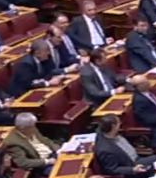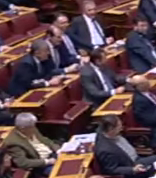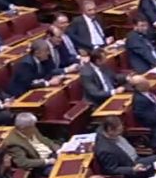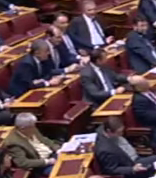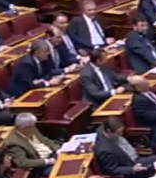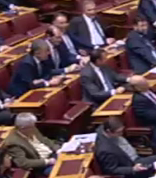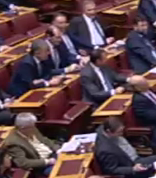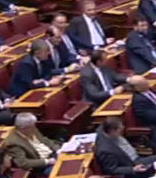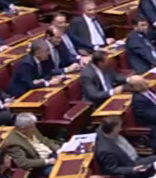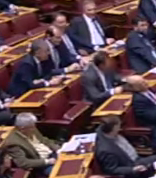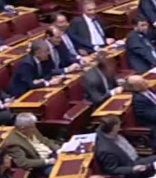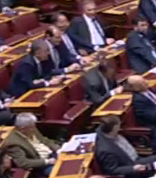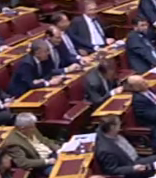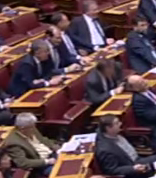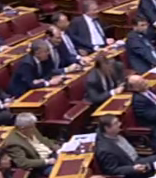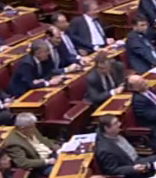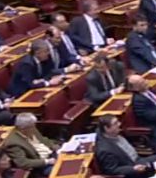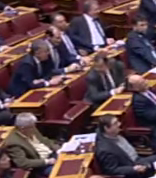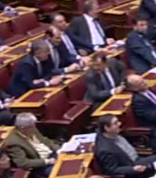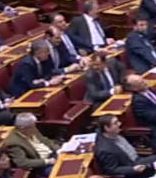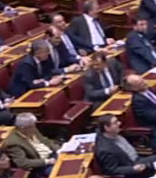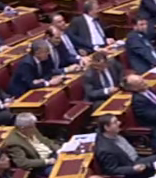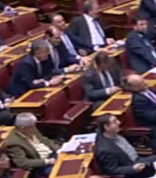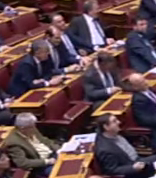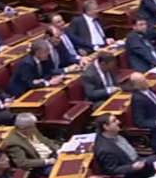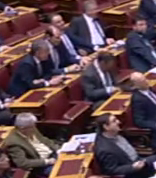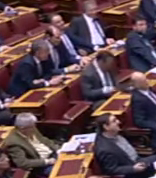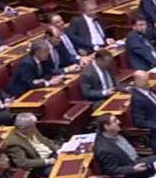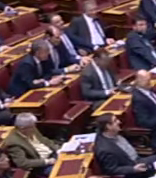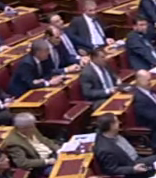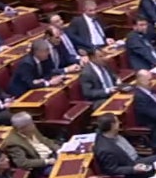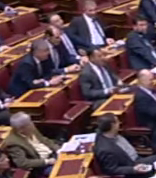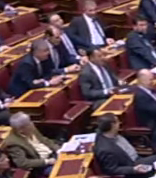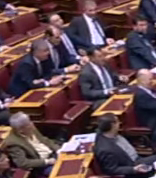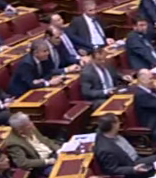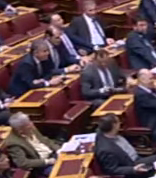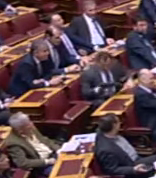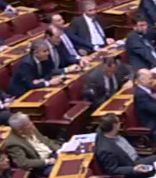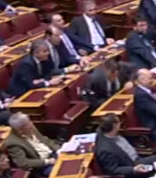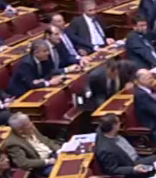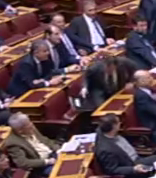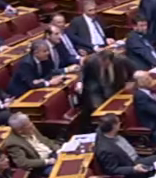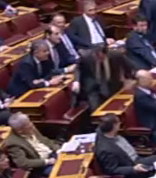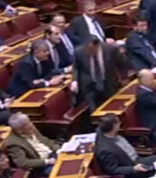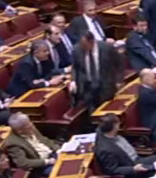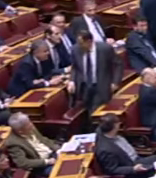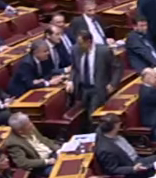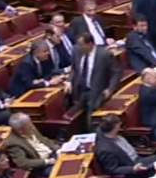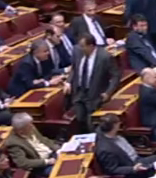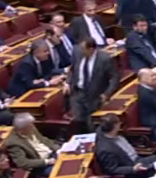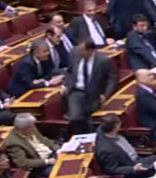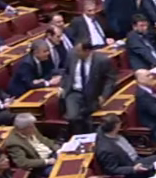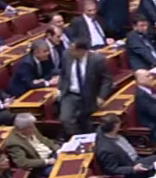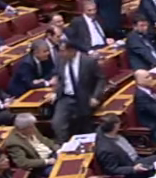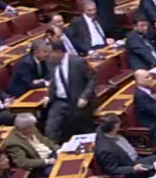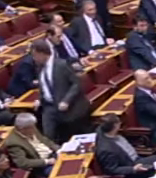Σεβόμαστε και τη μνήμη της Γεωργίας Βασιλιάδου και την κυρία Γιώχανσον και όλους, έτσι, προς Θεού.